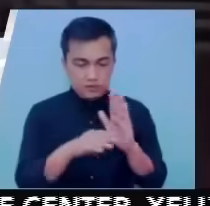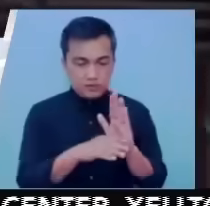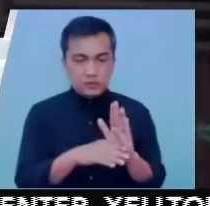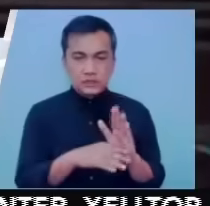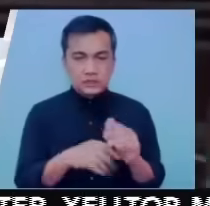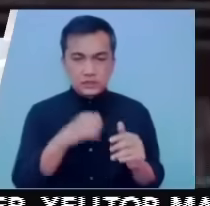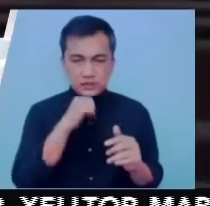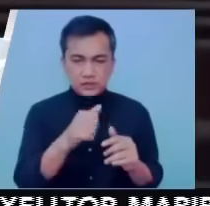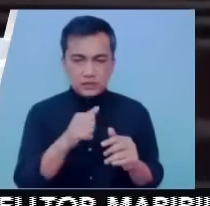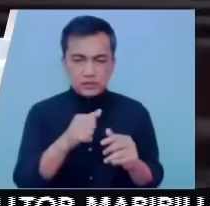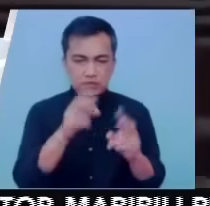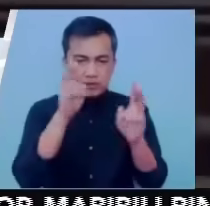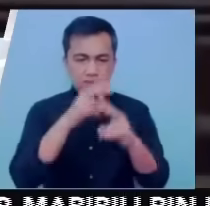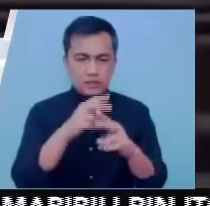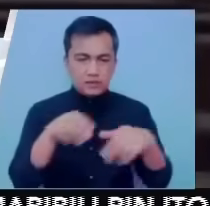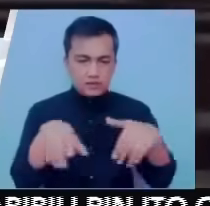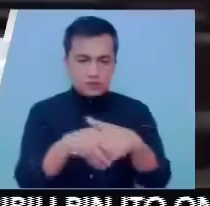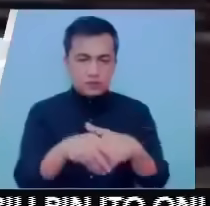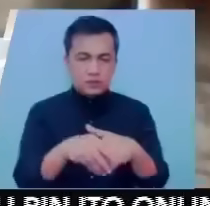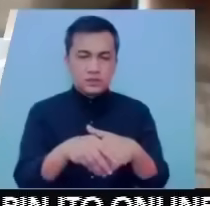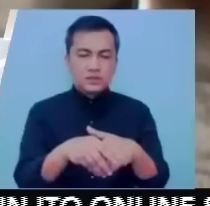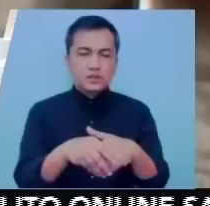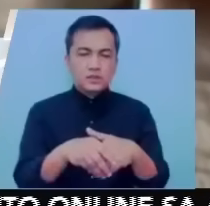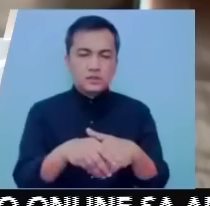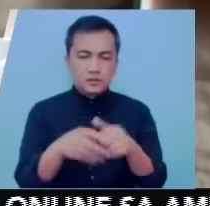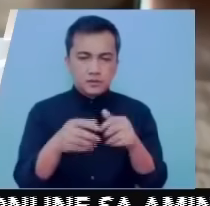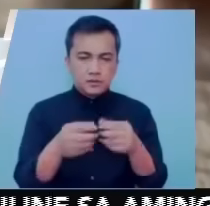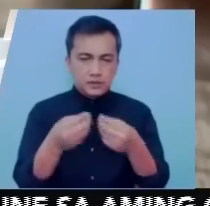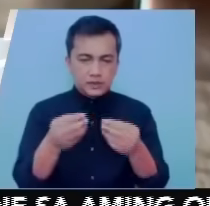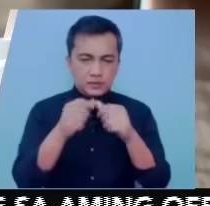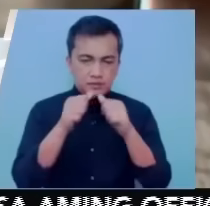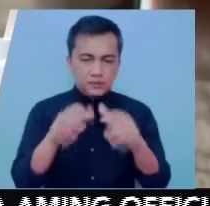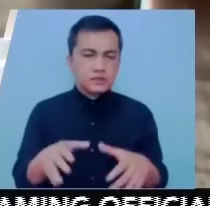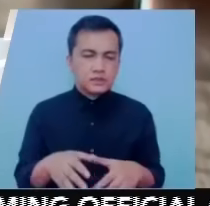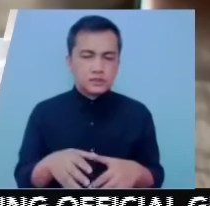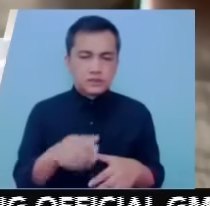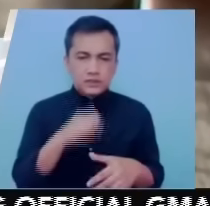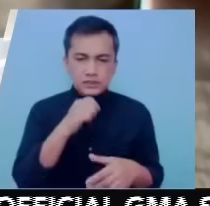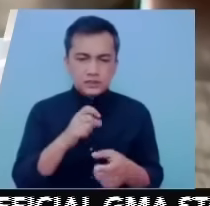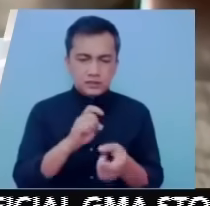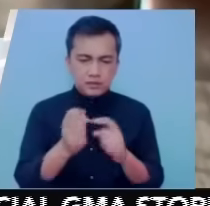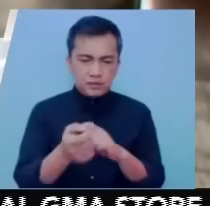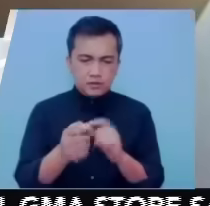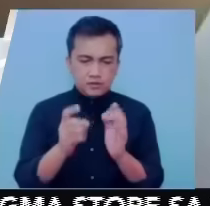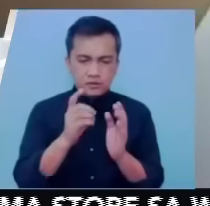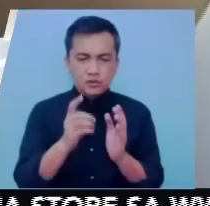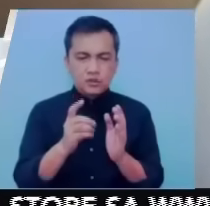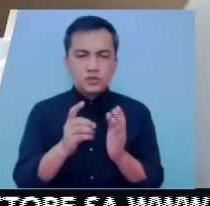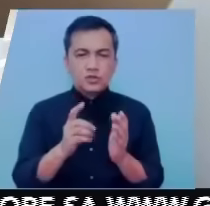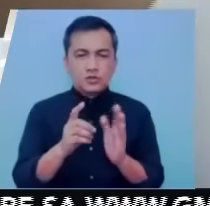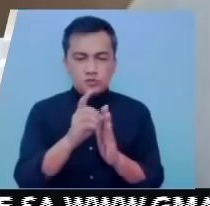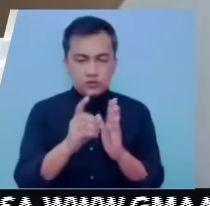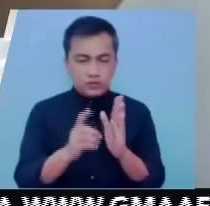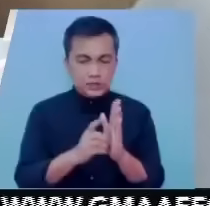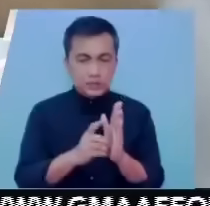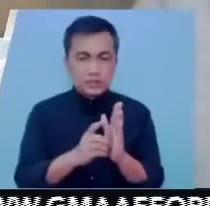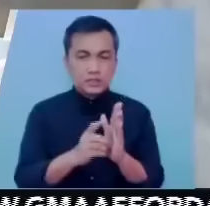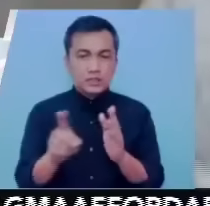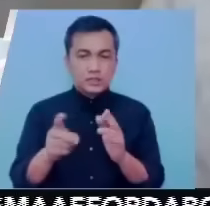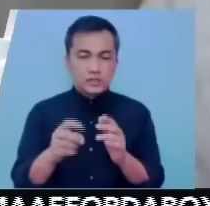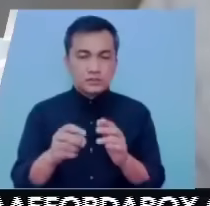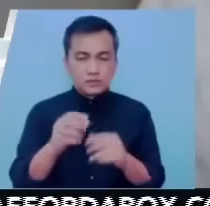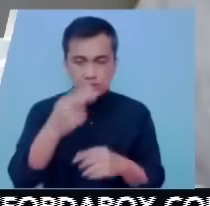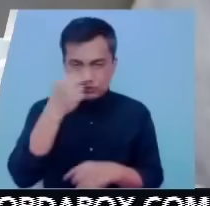mapagkamalang kasal Ang pagbibigay ng blessing Hindi raw kasi nagbabago ang doktrina ng simbahang katolika na ang kasal ay sa